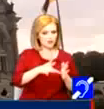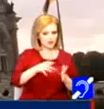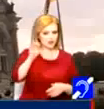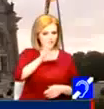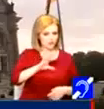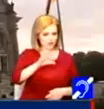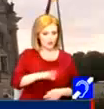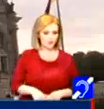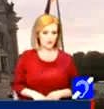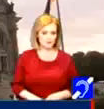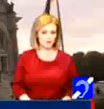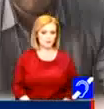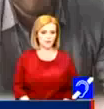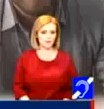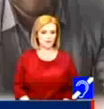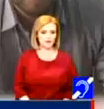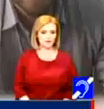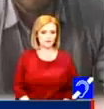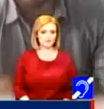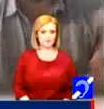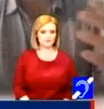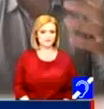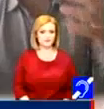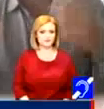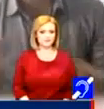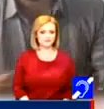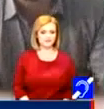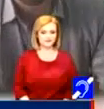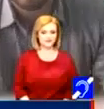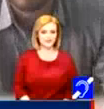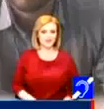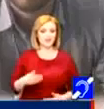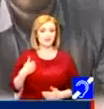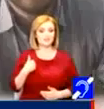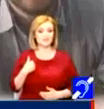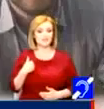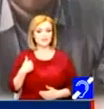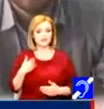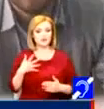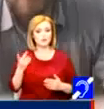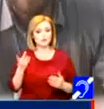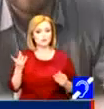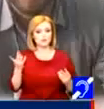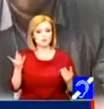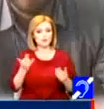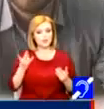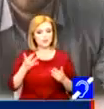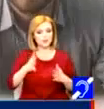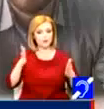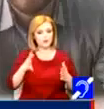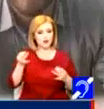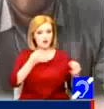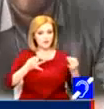organizațiile internaționale de la Viena. Cred că trebuie să luăm un pas în spate și să discutăm un pic despre Uniunea Europeană, care